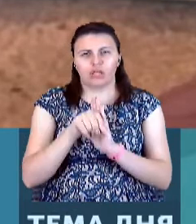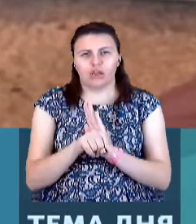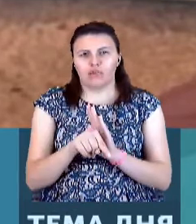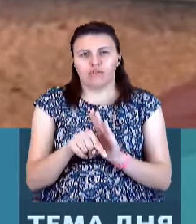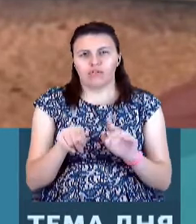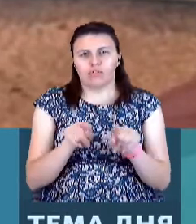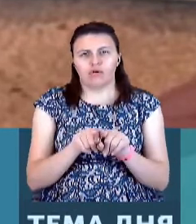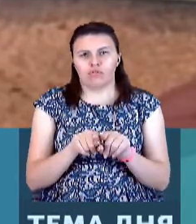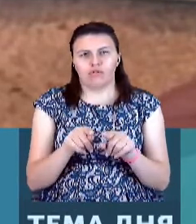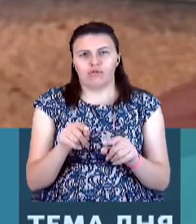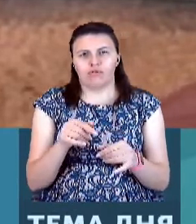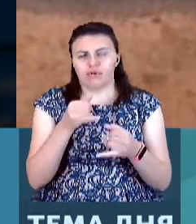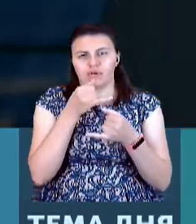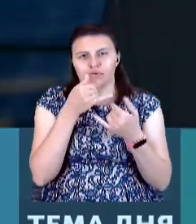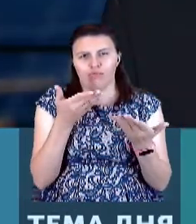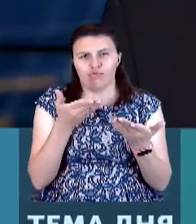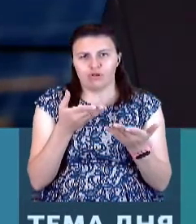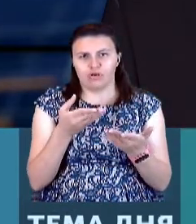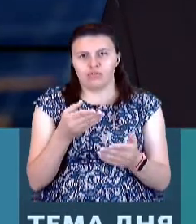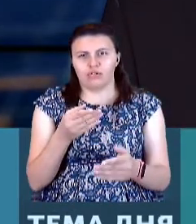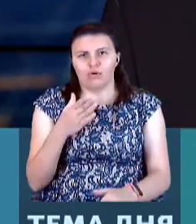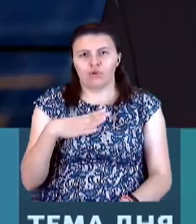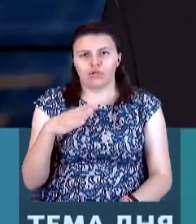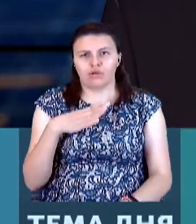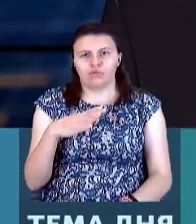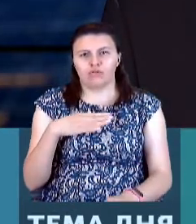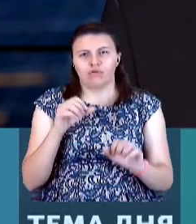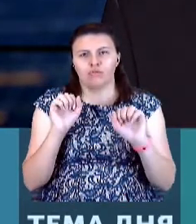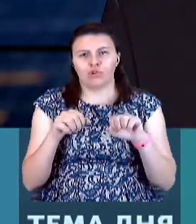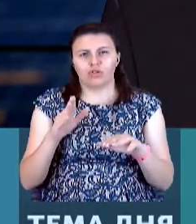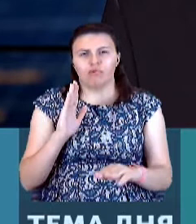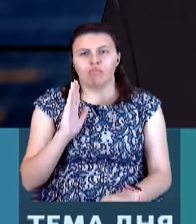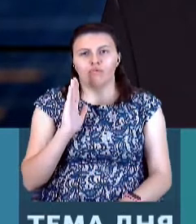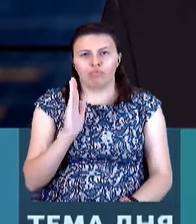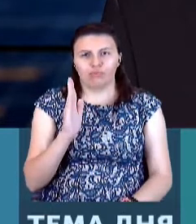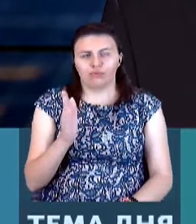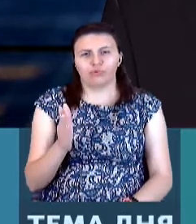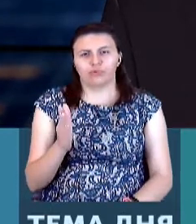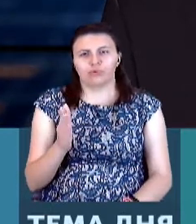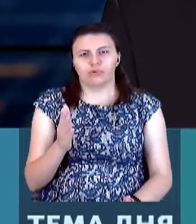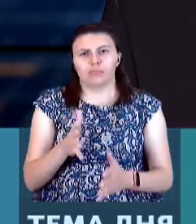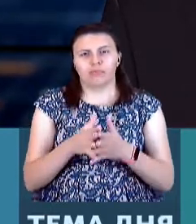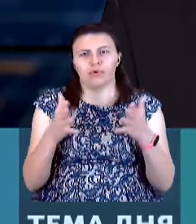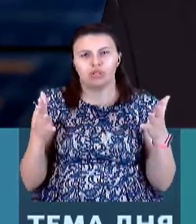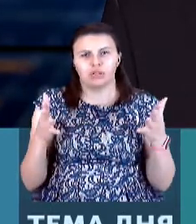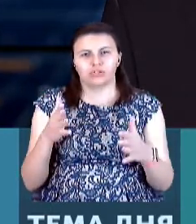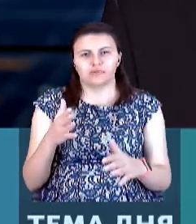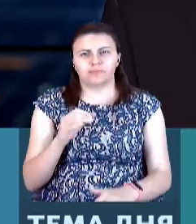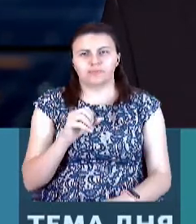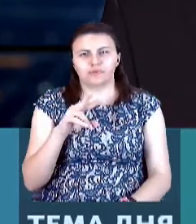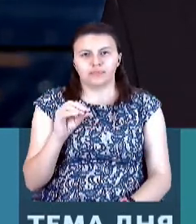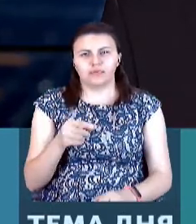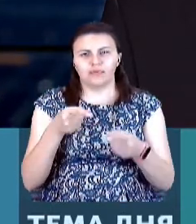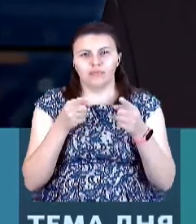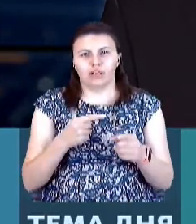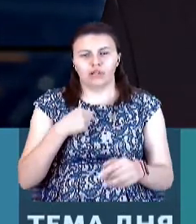би мовити, на споживчому ринку не зробить. Очікування, можливо, будуть більш потужні, тому очікування це більш буде. Але реально я